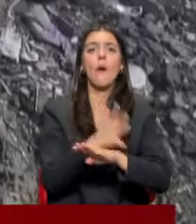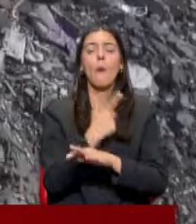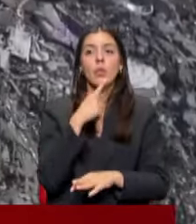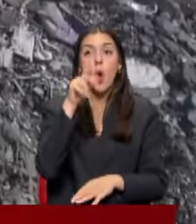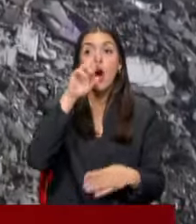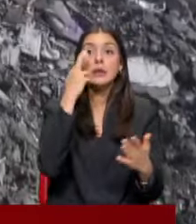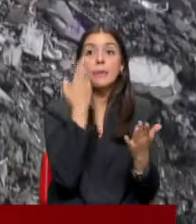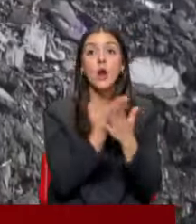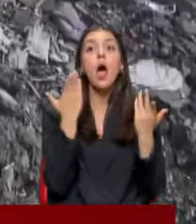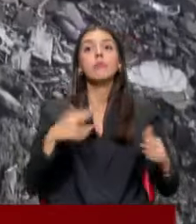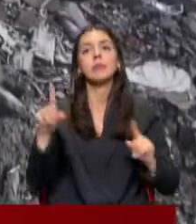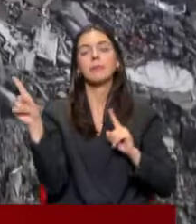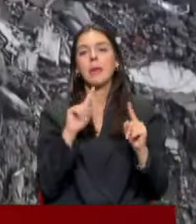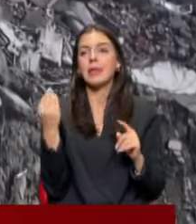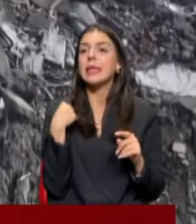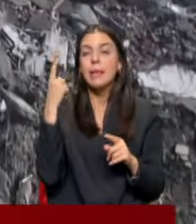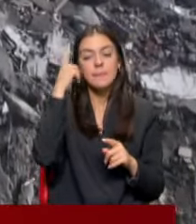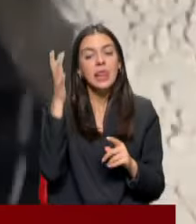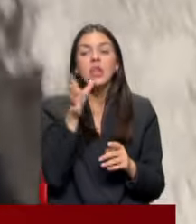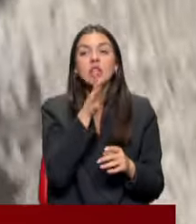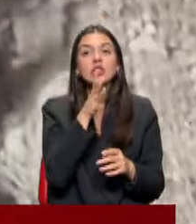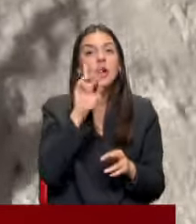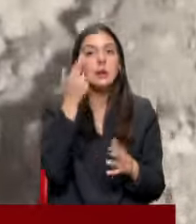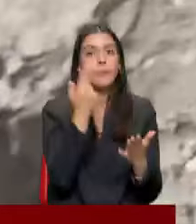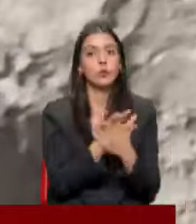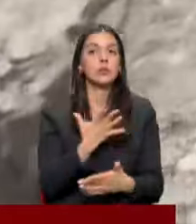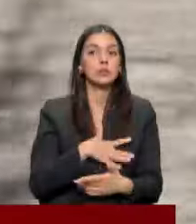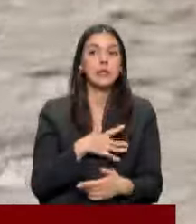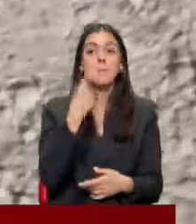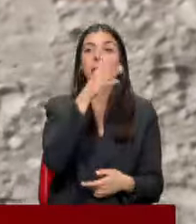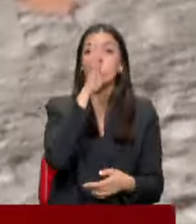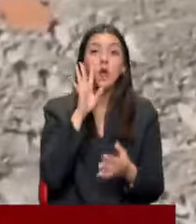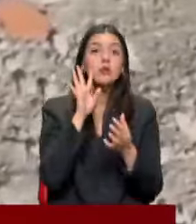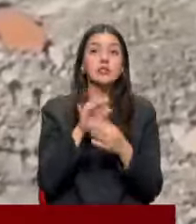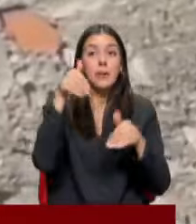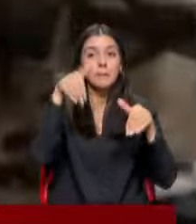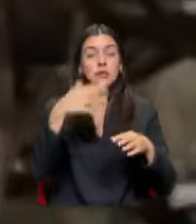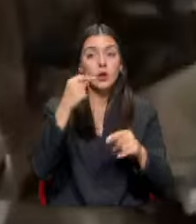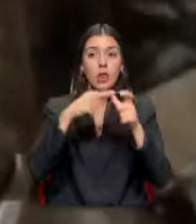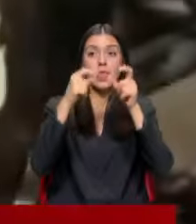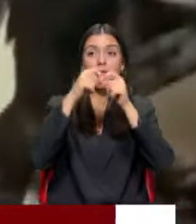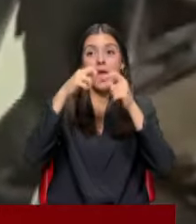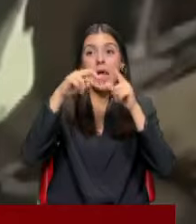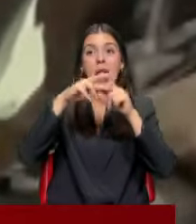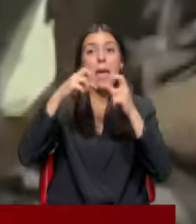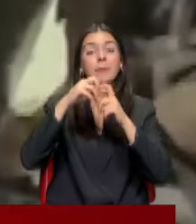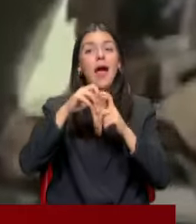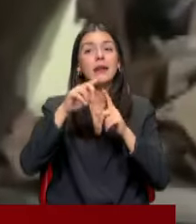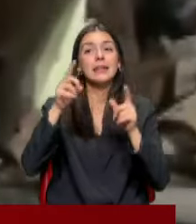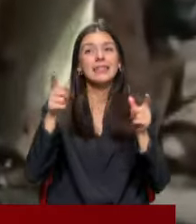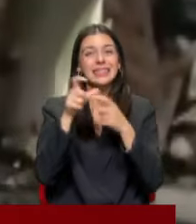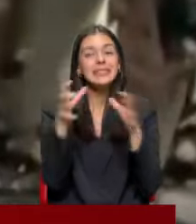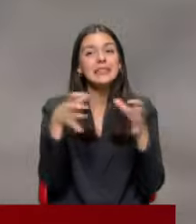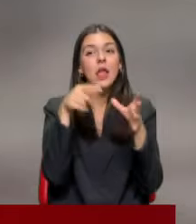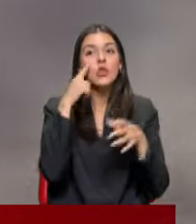raporu kabul etmedi mahkeme, yeni bilirkişi raporu talep edildi. 1400 kişiye mezar olan Ebrar Sitesi davasında da